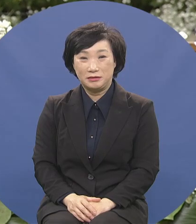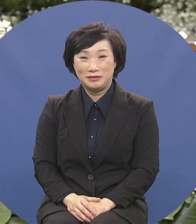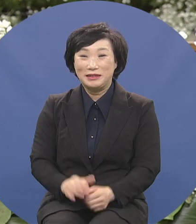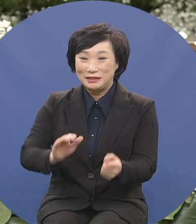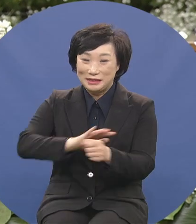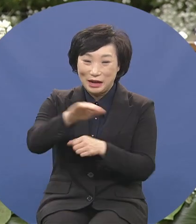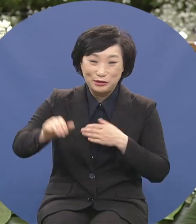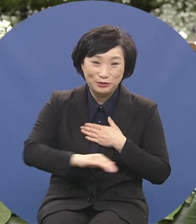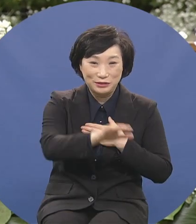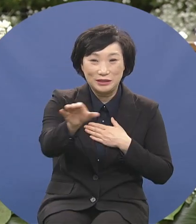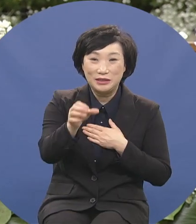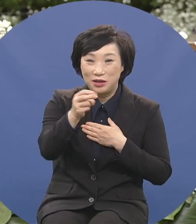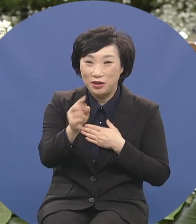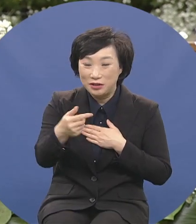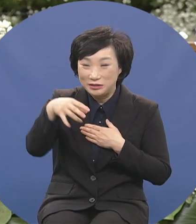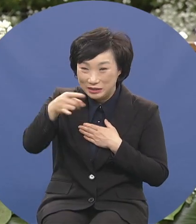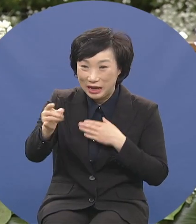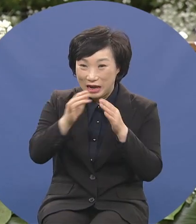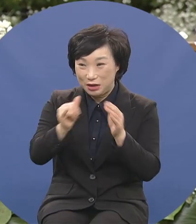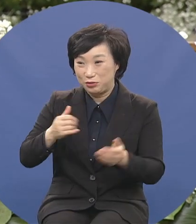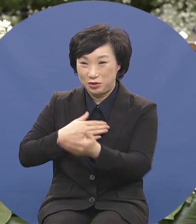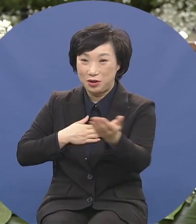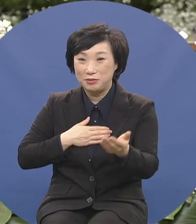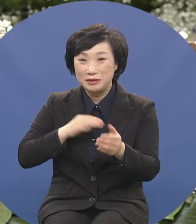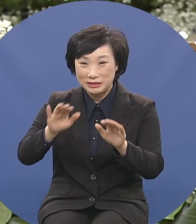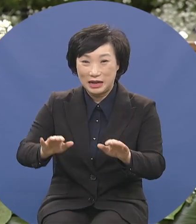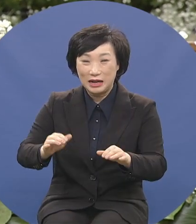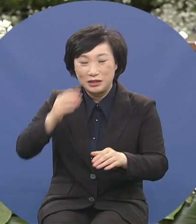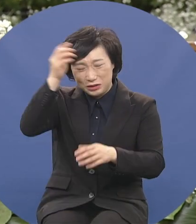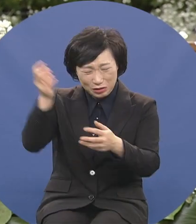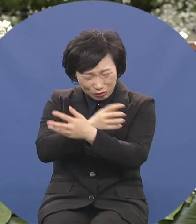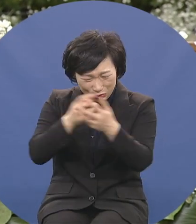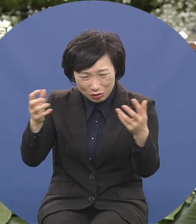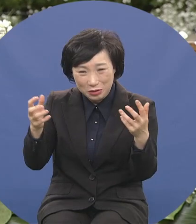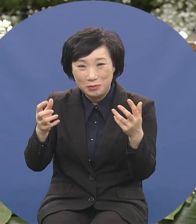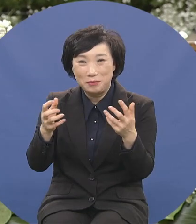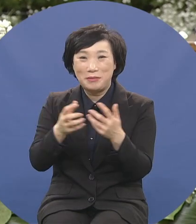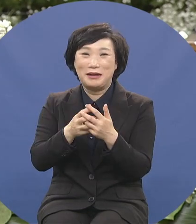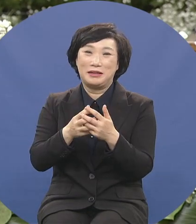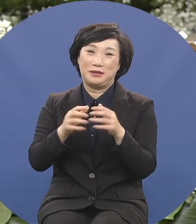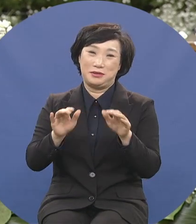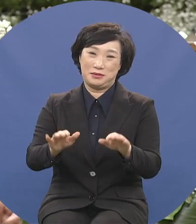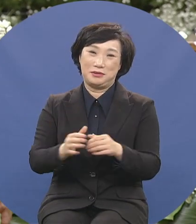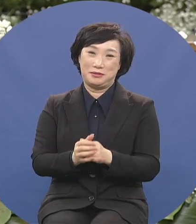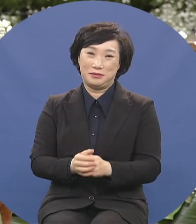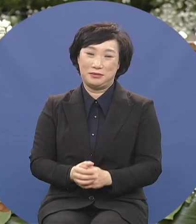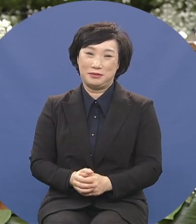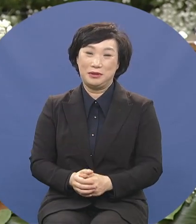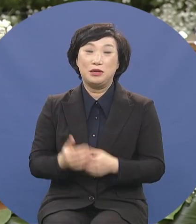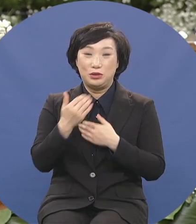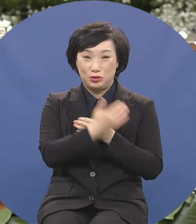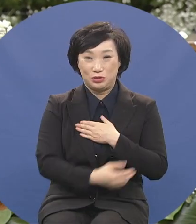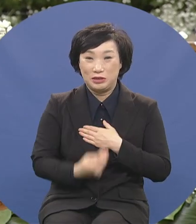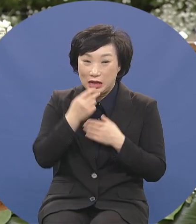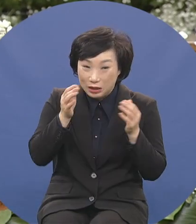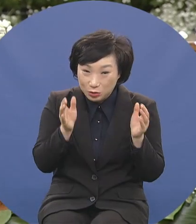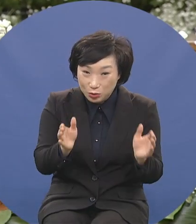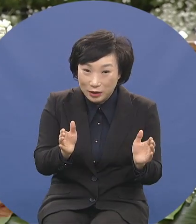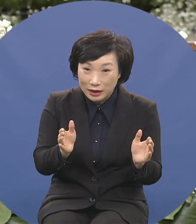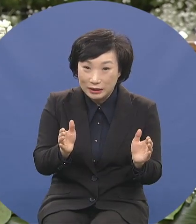사랑하는 연세가족이요, 우리는 성령이 충만해서 육신의